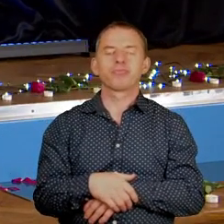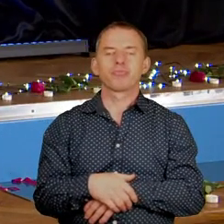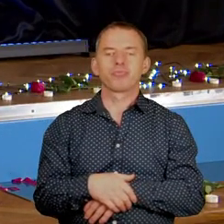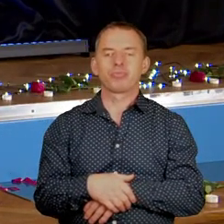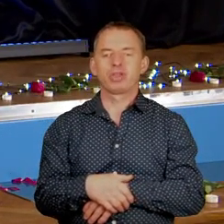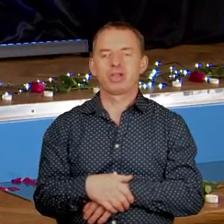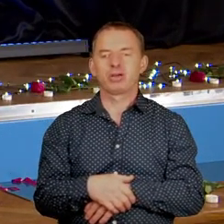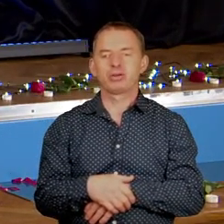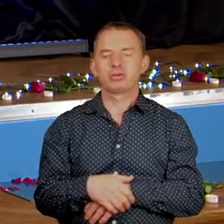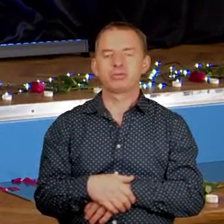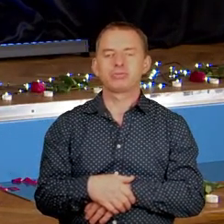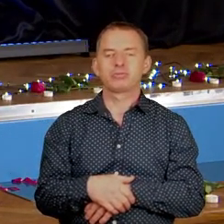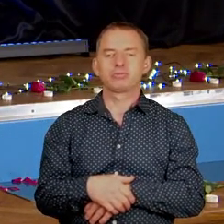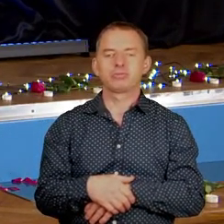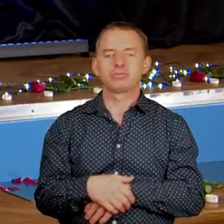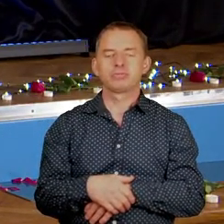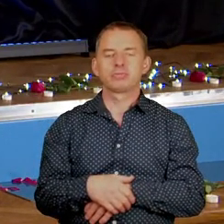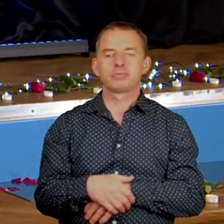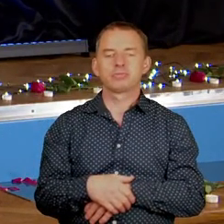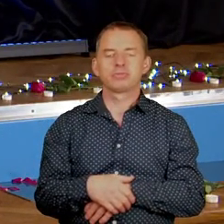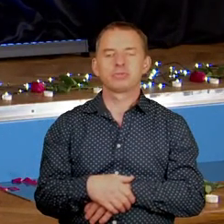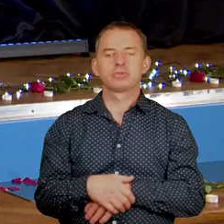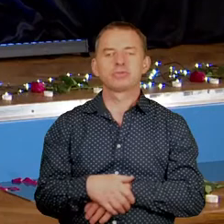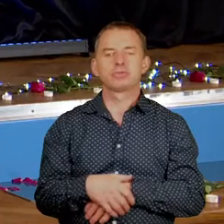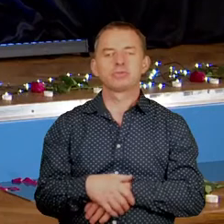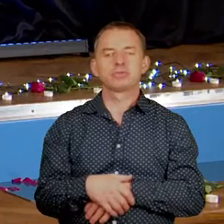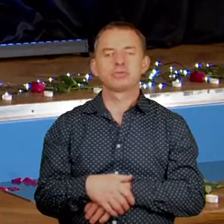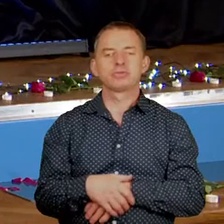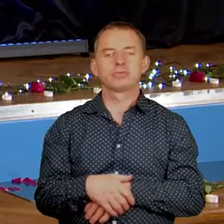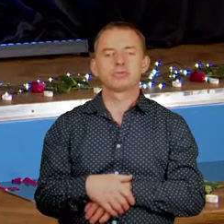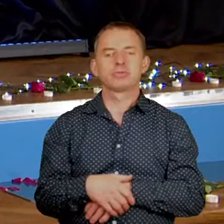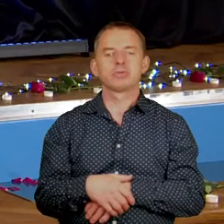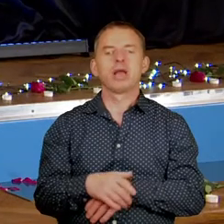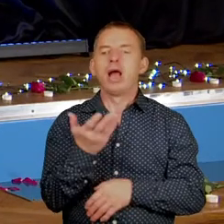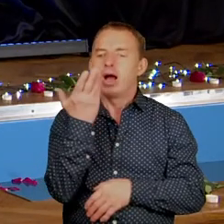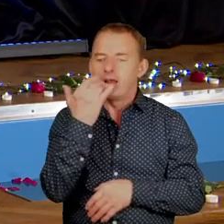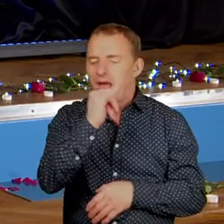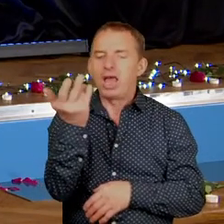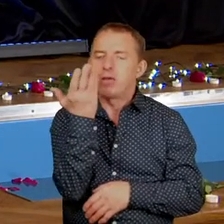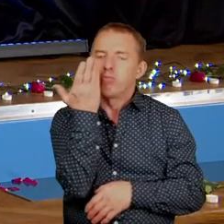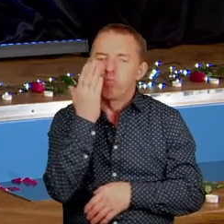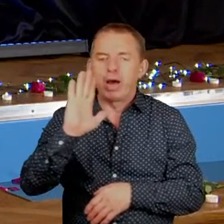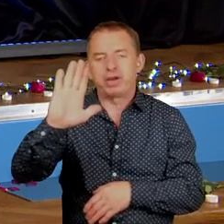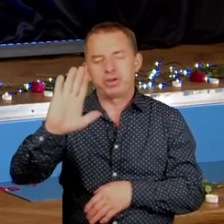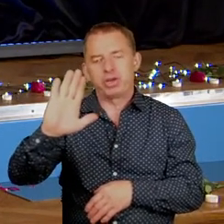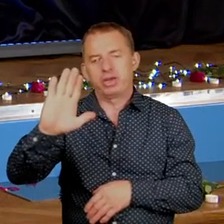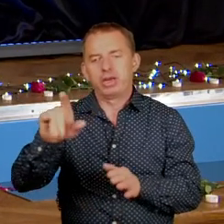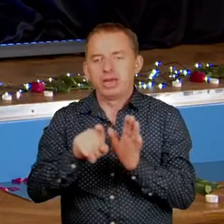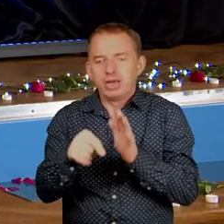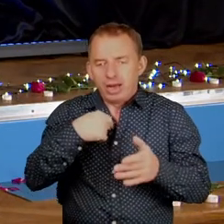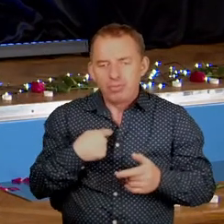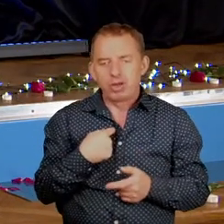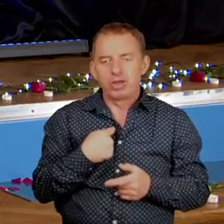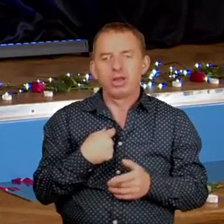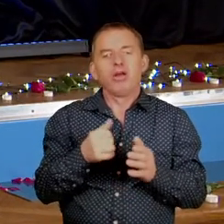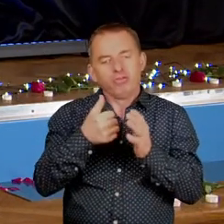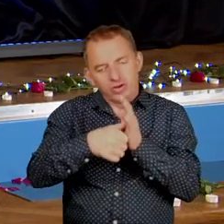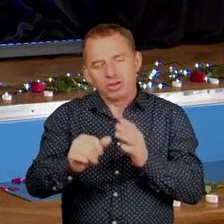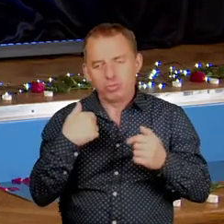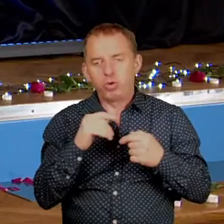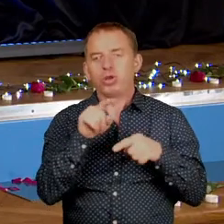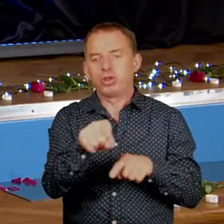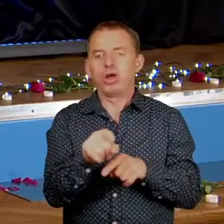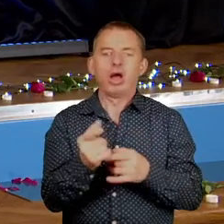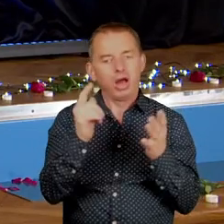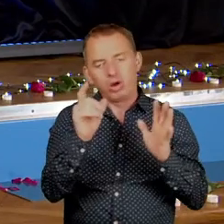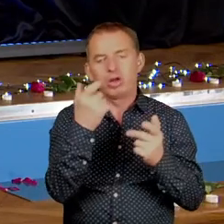100 devices that are watching from the Ukraine. Najbardziej dla mnie zadziwiającym było to, że